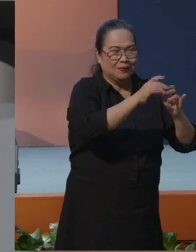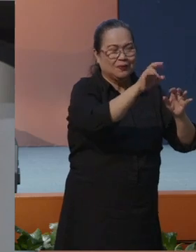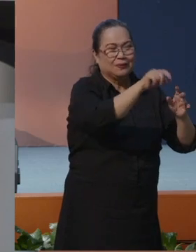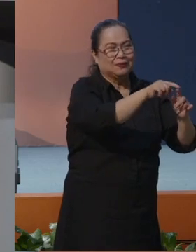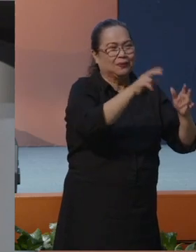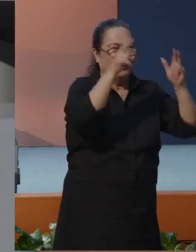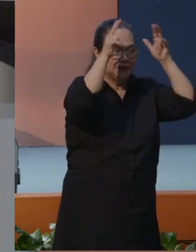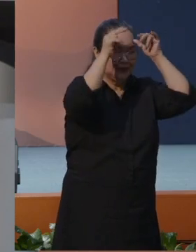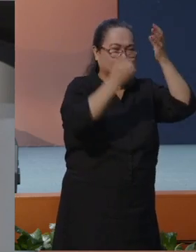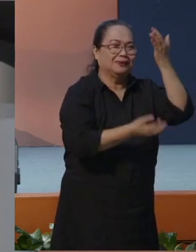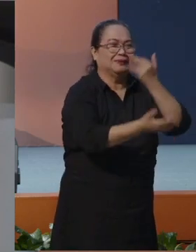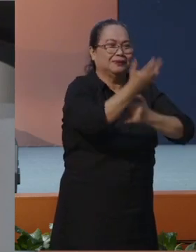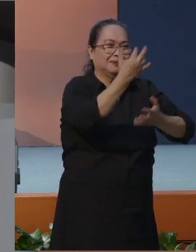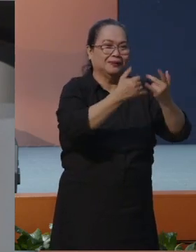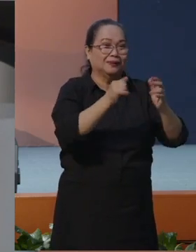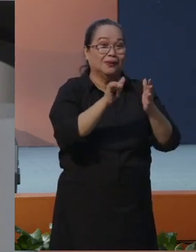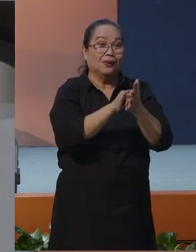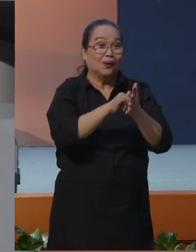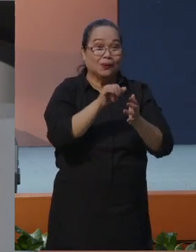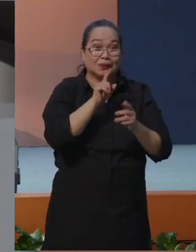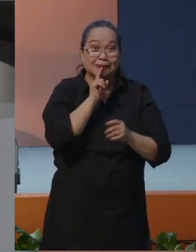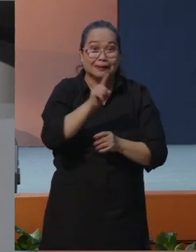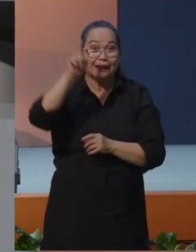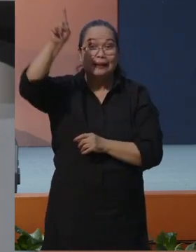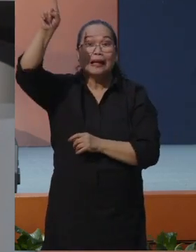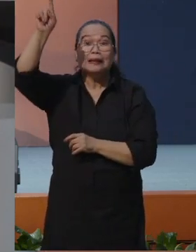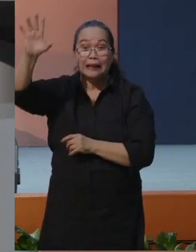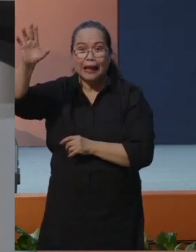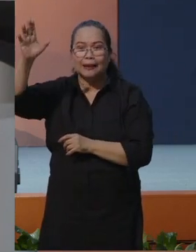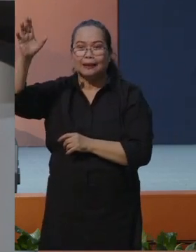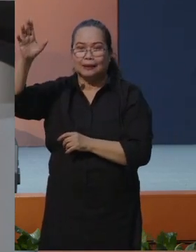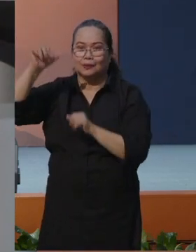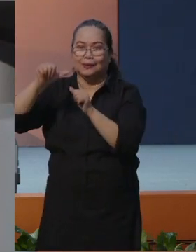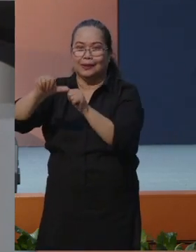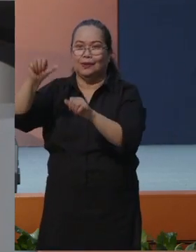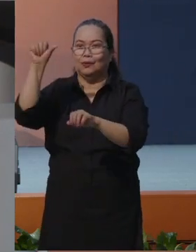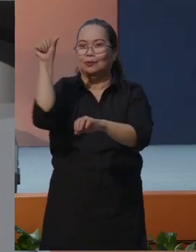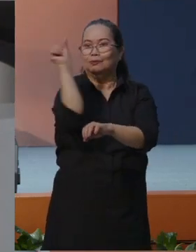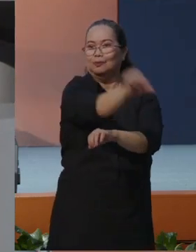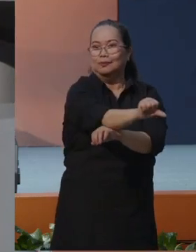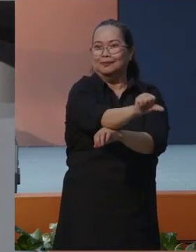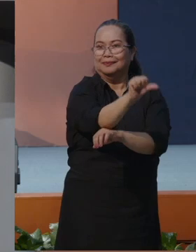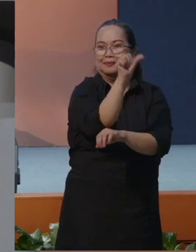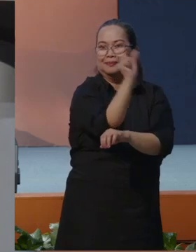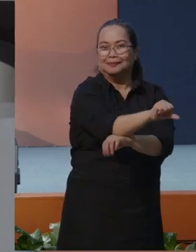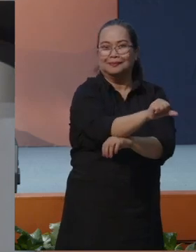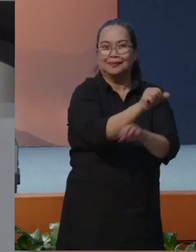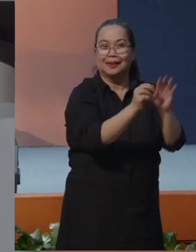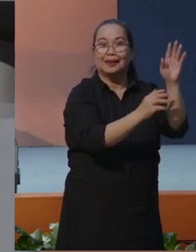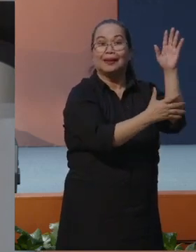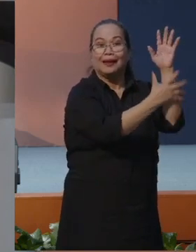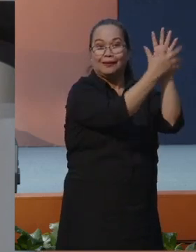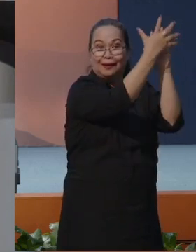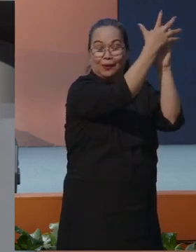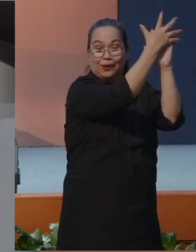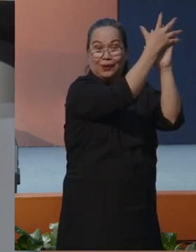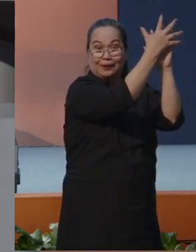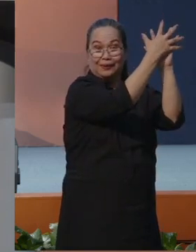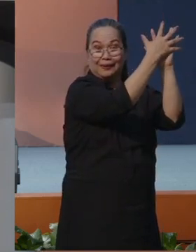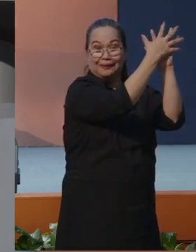So, ang Diyos pa rin ang tumatalo sa kanilang kalaban sa northern